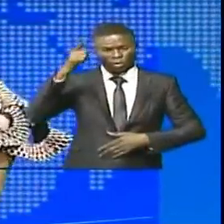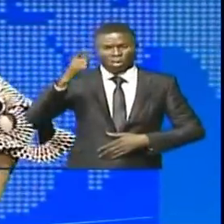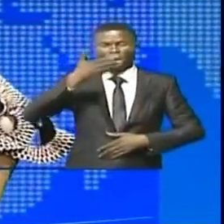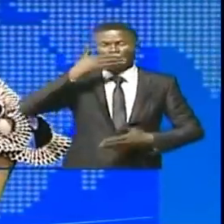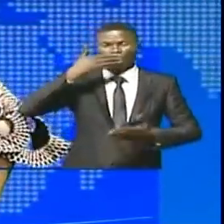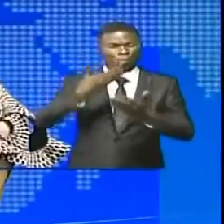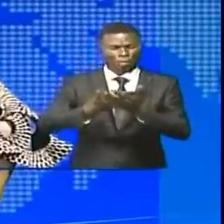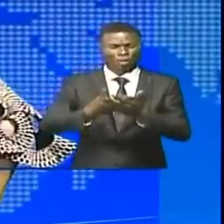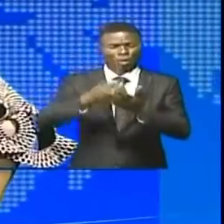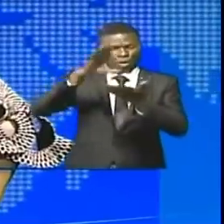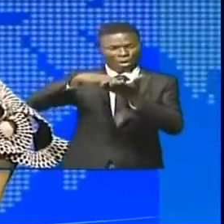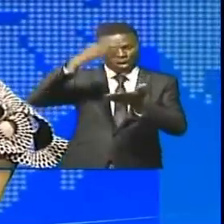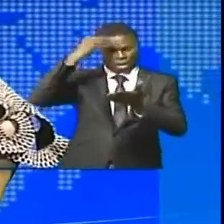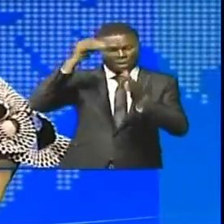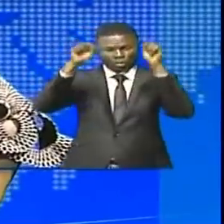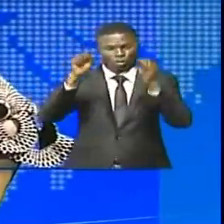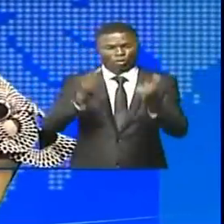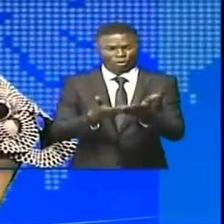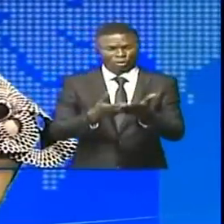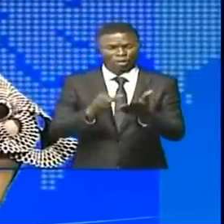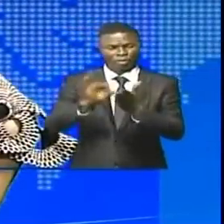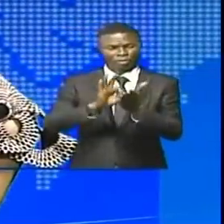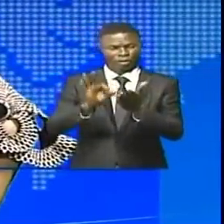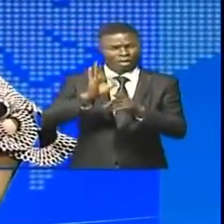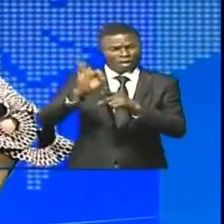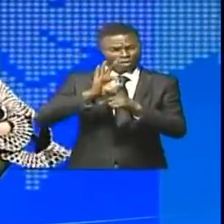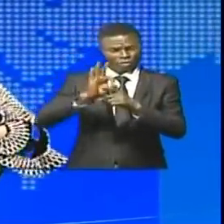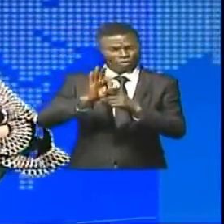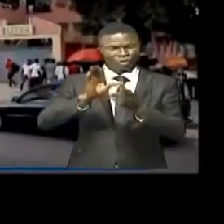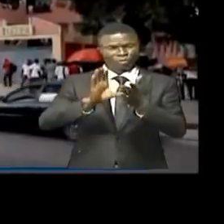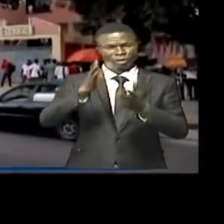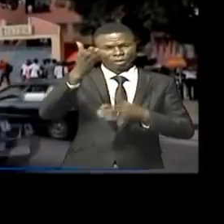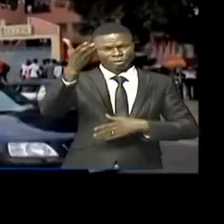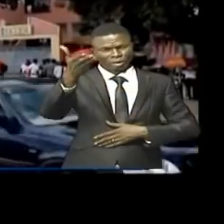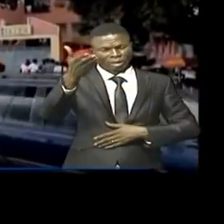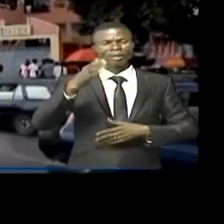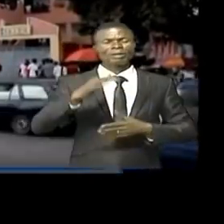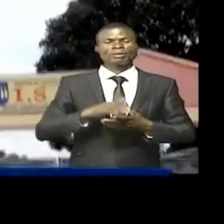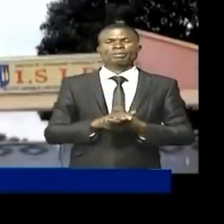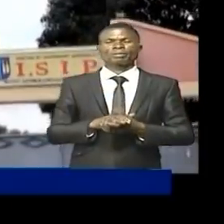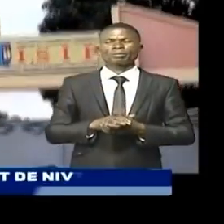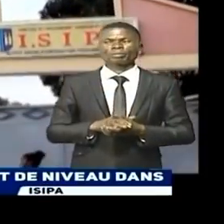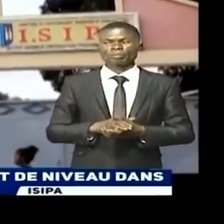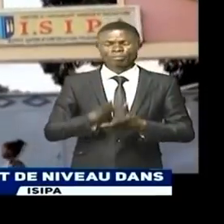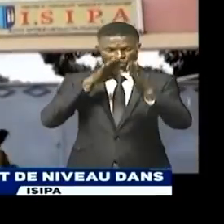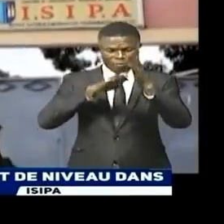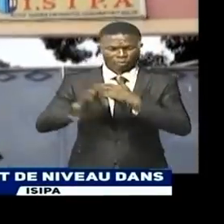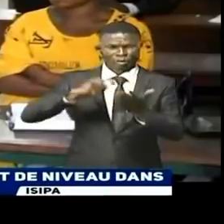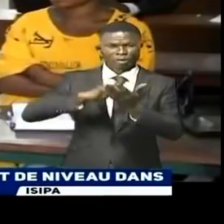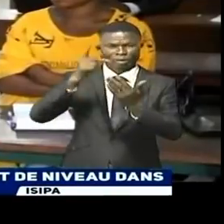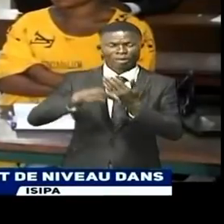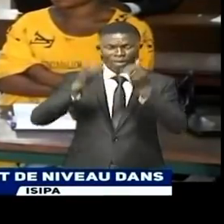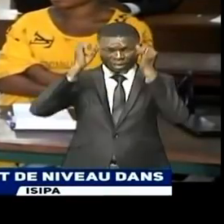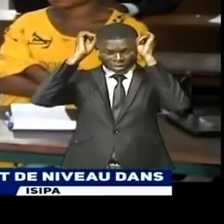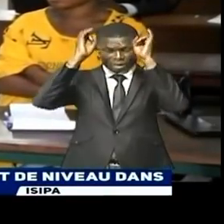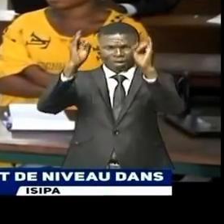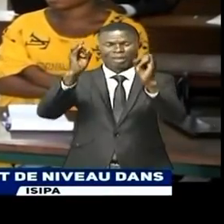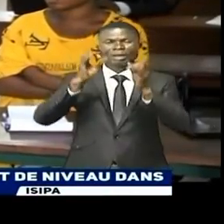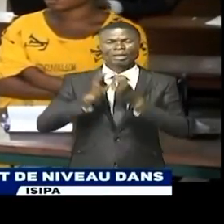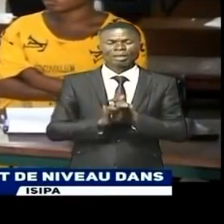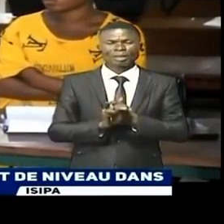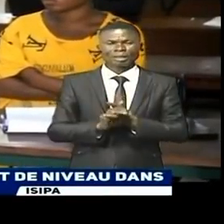application de ce système francine atomicien jugnot lui cette formation s'inscrit dans lé cadre éducatif ceylan